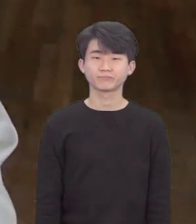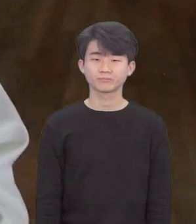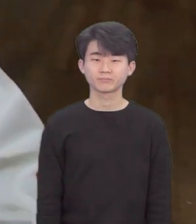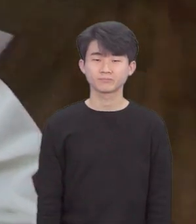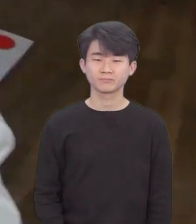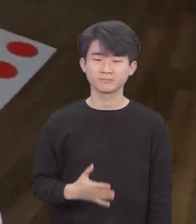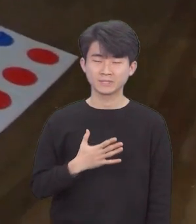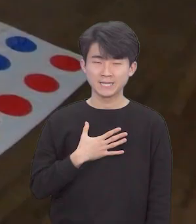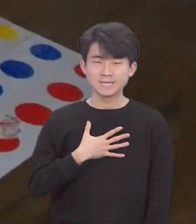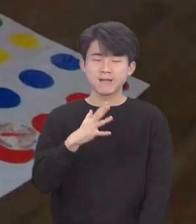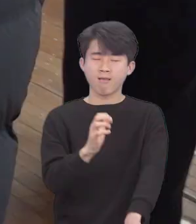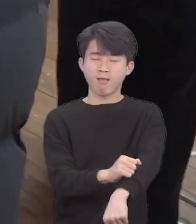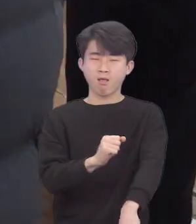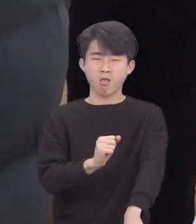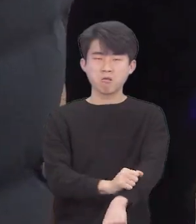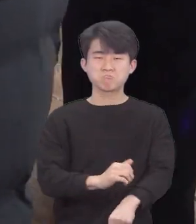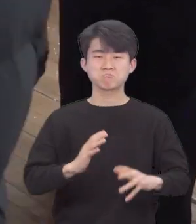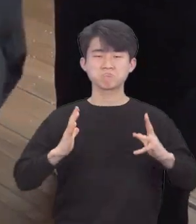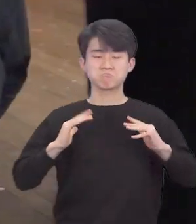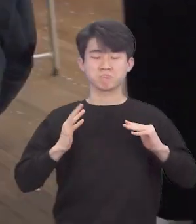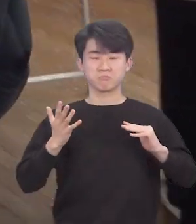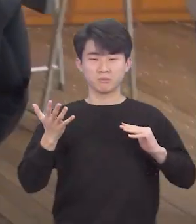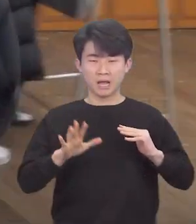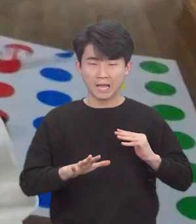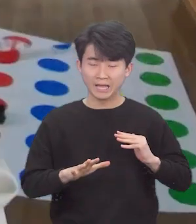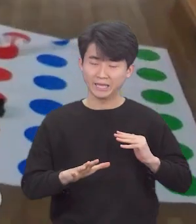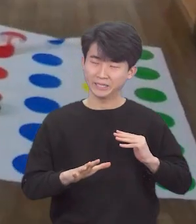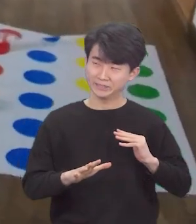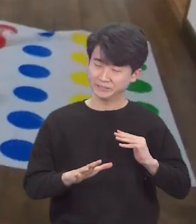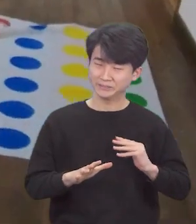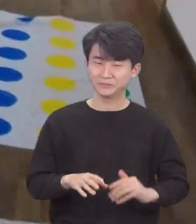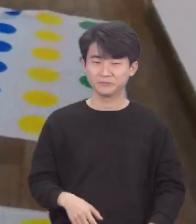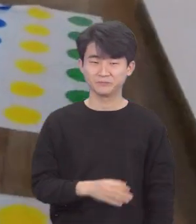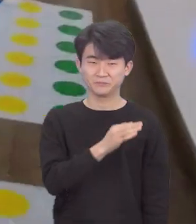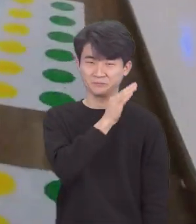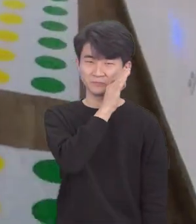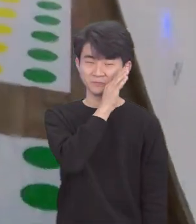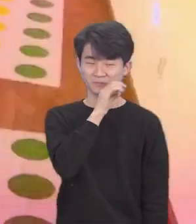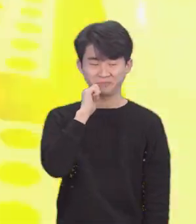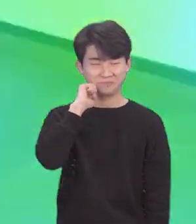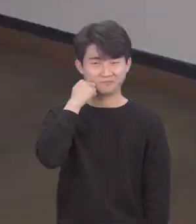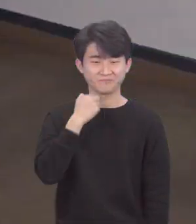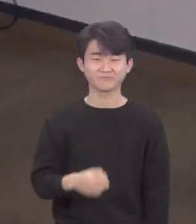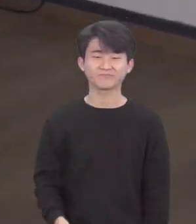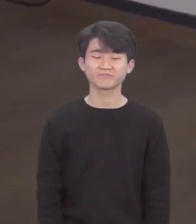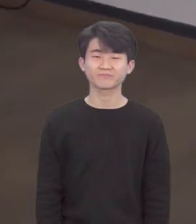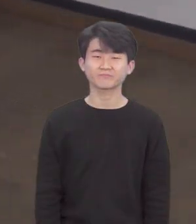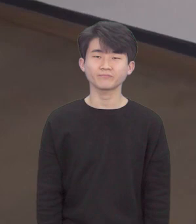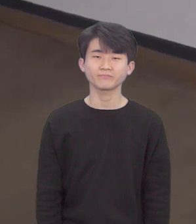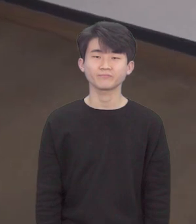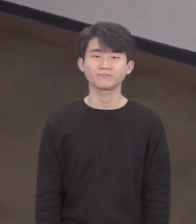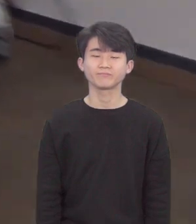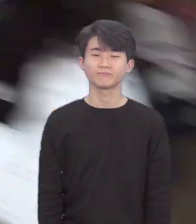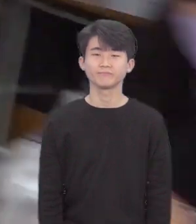저희가 그렇게 잘한다고 소리를 뺏겼지만 어렵습니다. 살짝 어렵네요. 편지 쓰기.